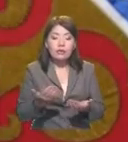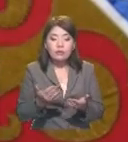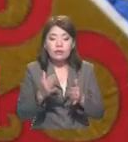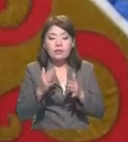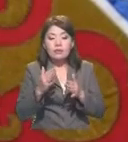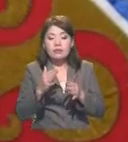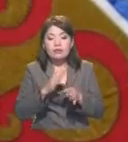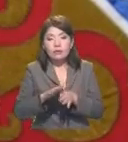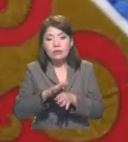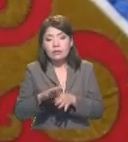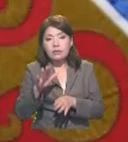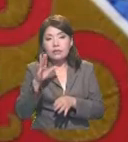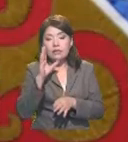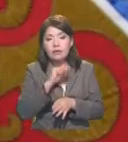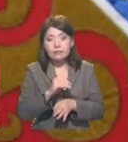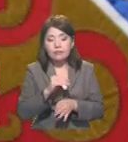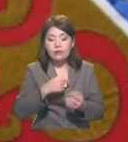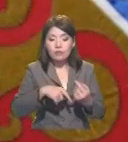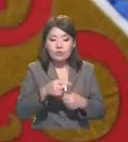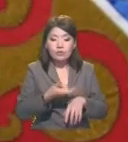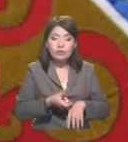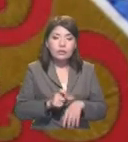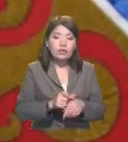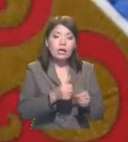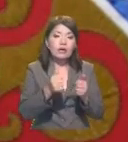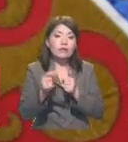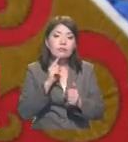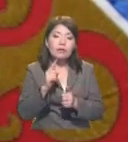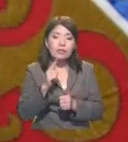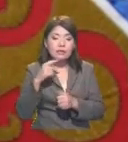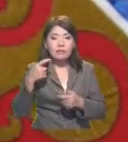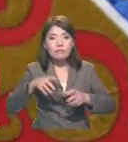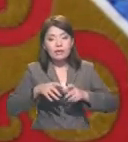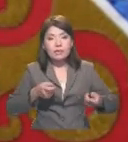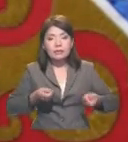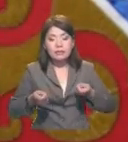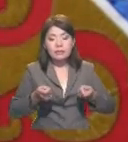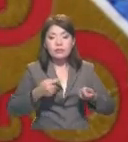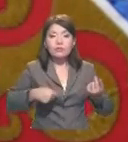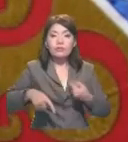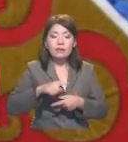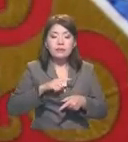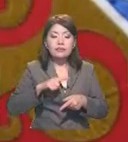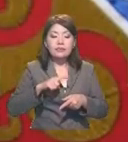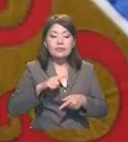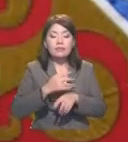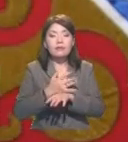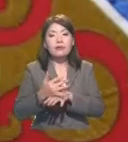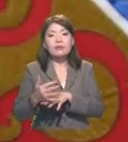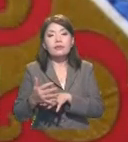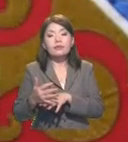предстоит, и у нас очень хороший диалог с правительством. У нас как раз через пару